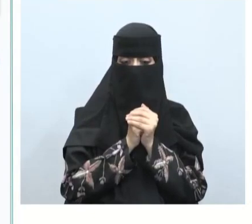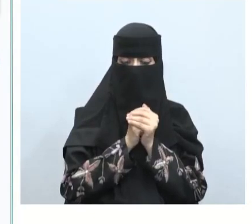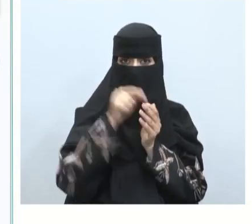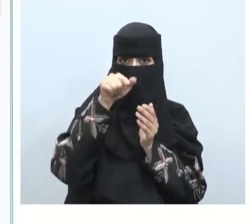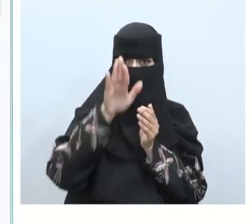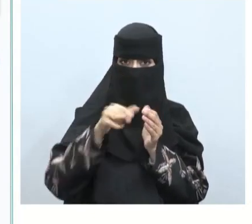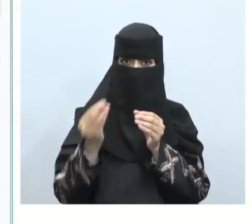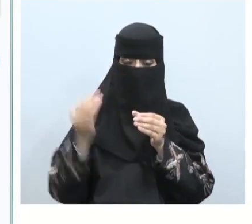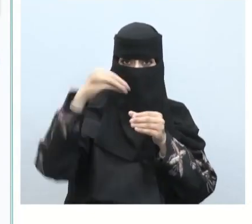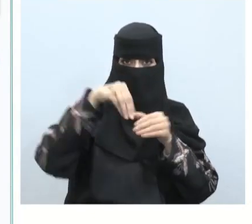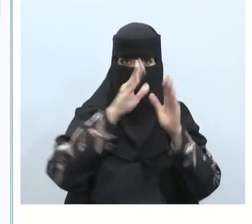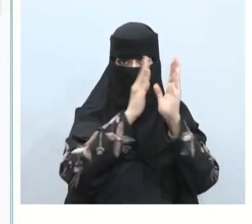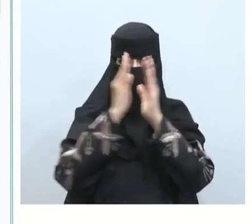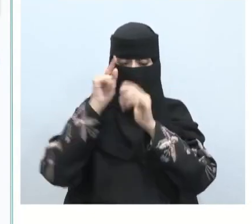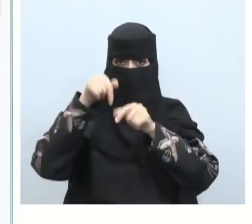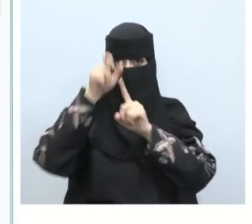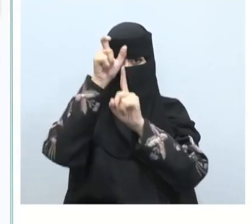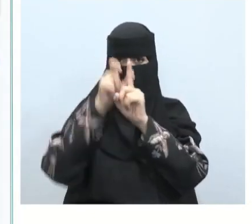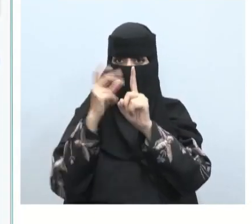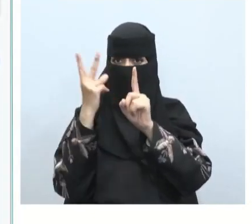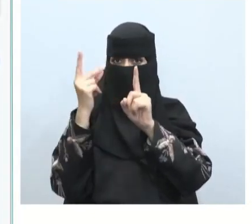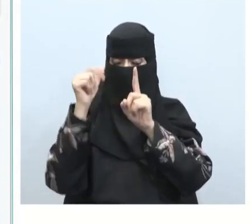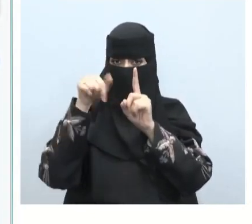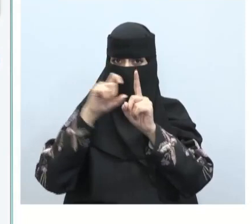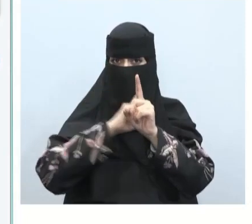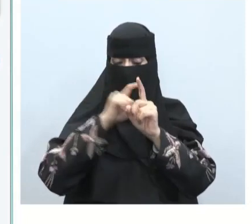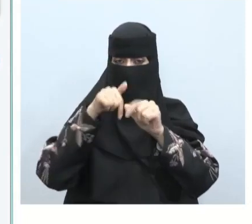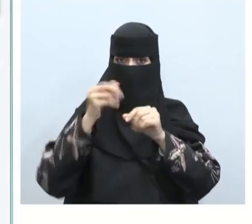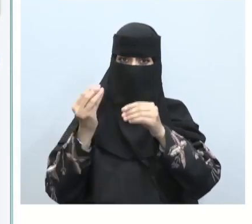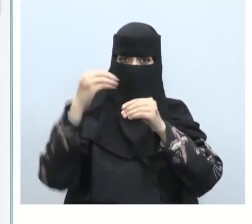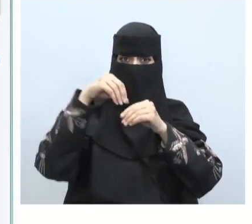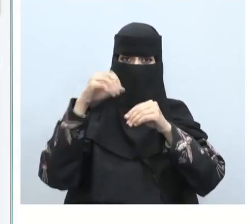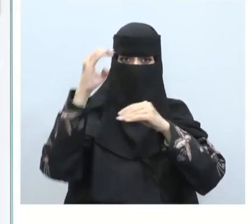الان لتحميل المستندات من قبل الطالب الثاني ايضا الى جوجل